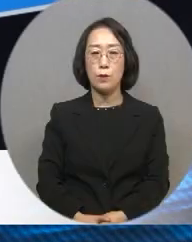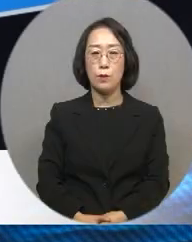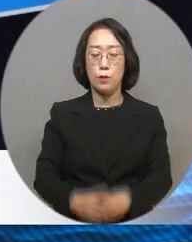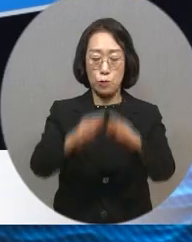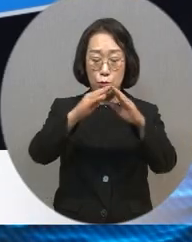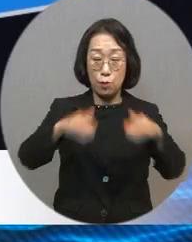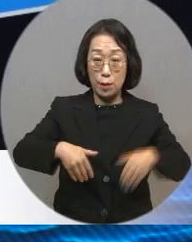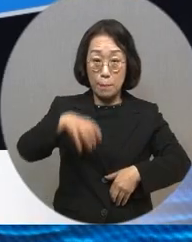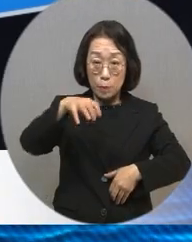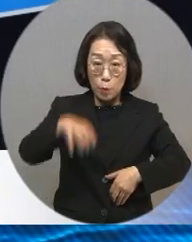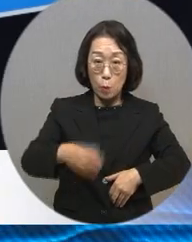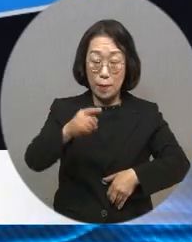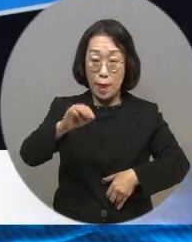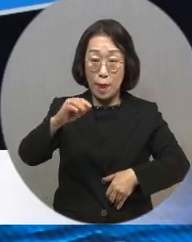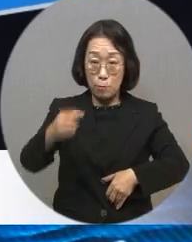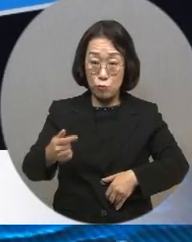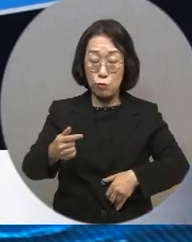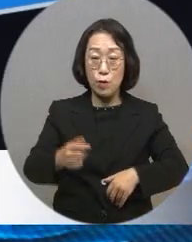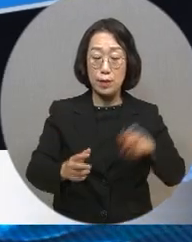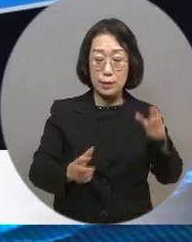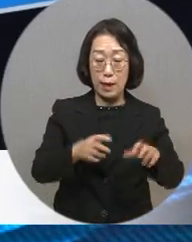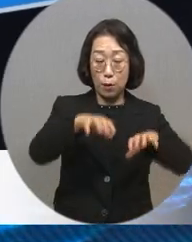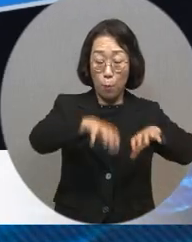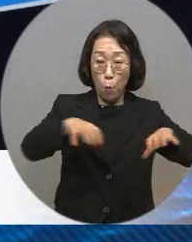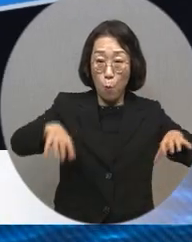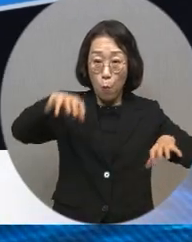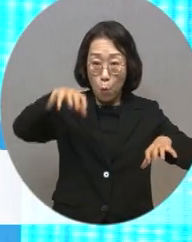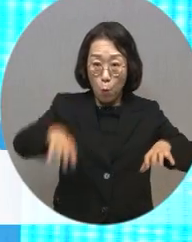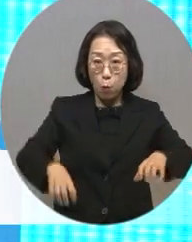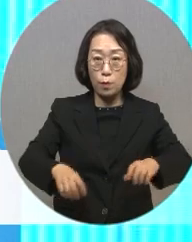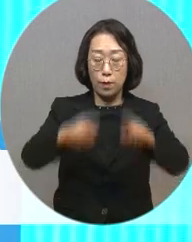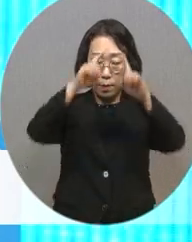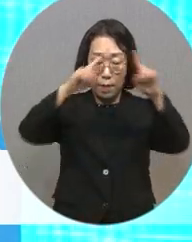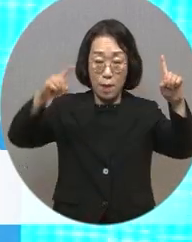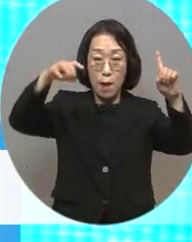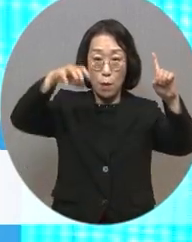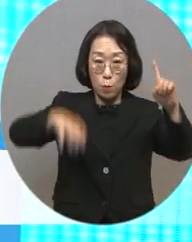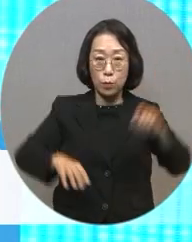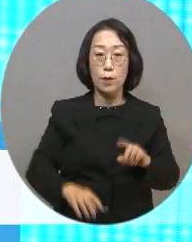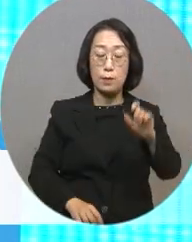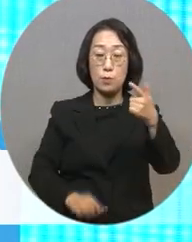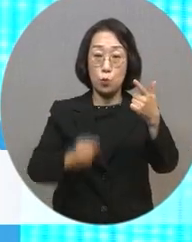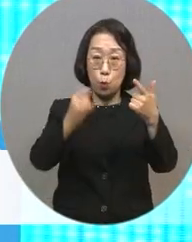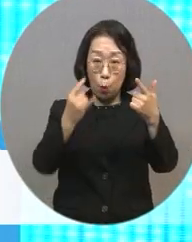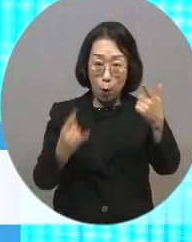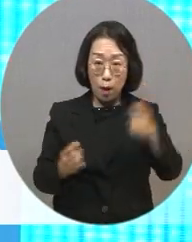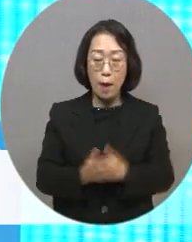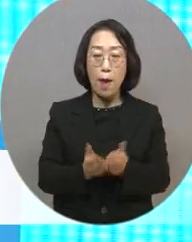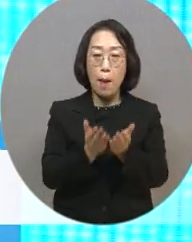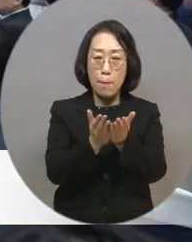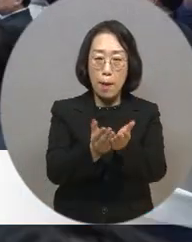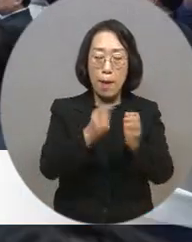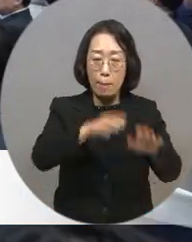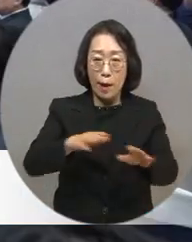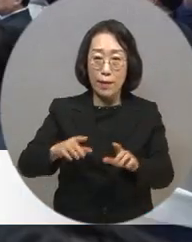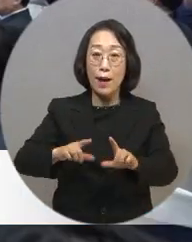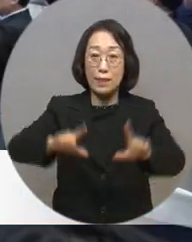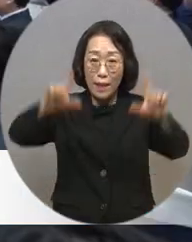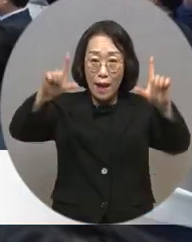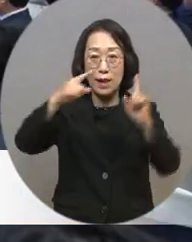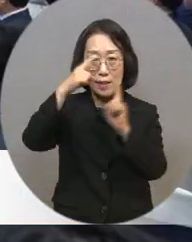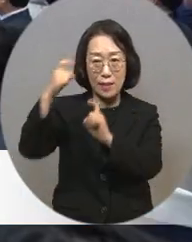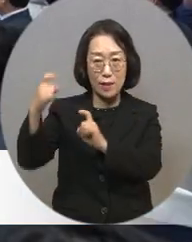전라남도는 대불 국가산단 신해양산업단지 캠퍼스에서 제16회 전남도 조선해양인의 날